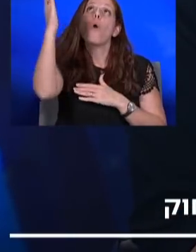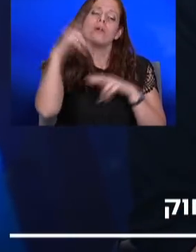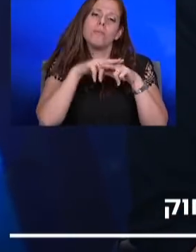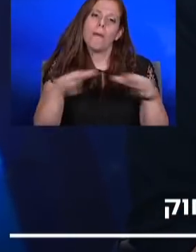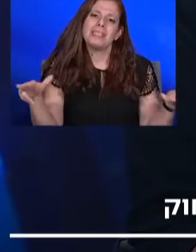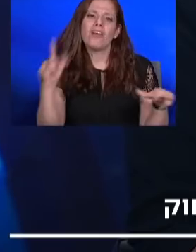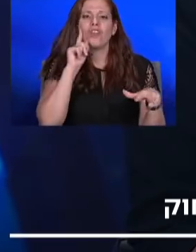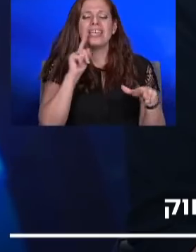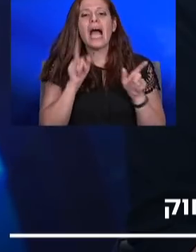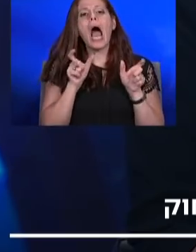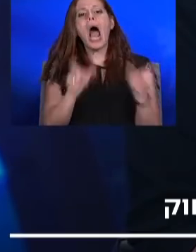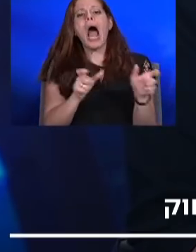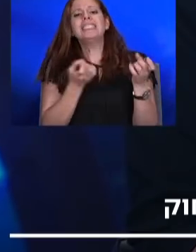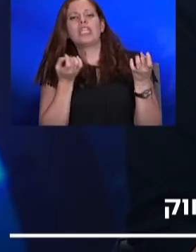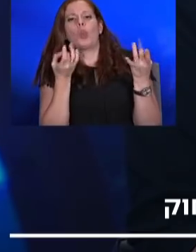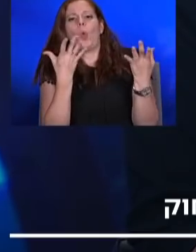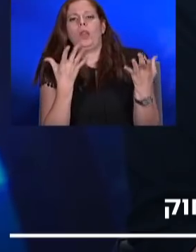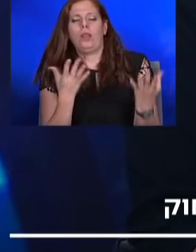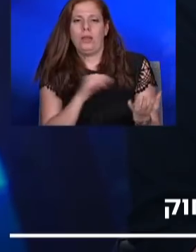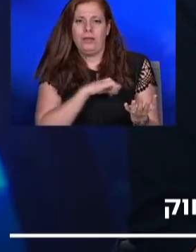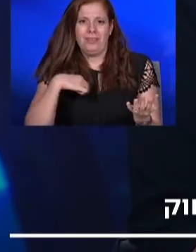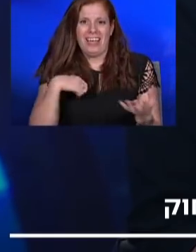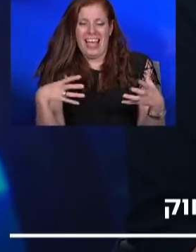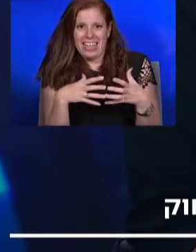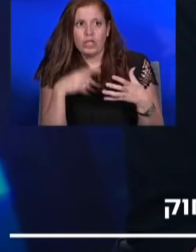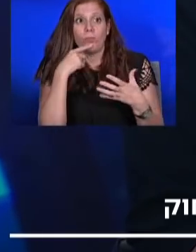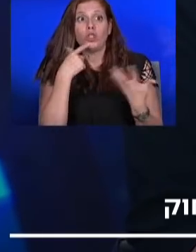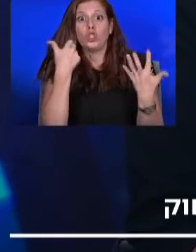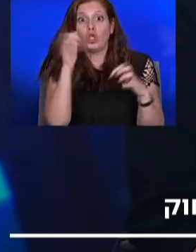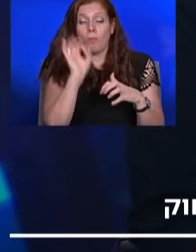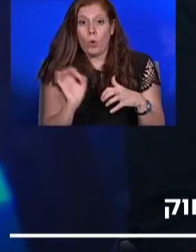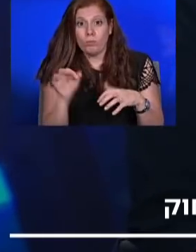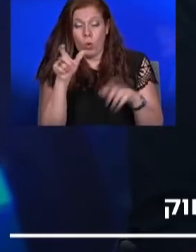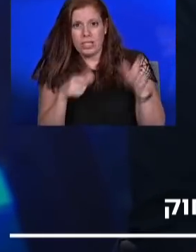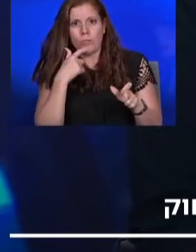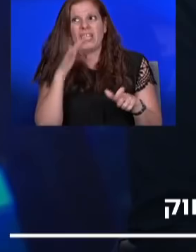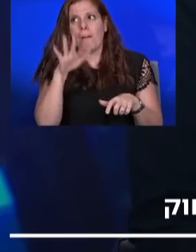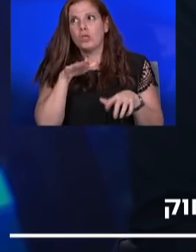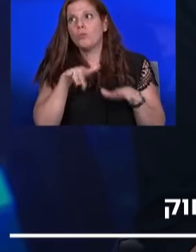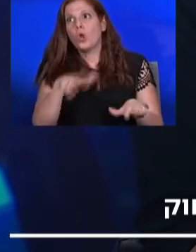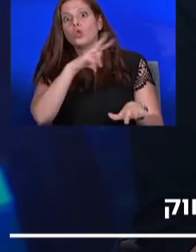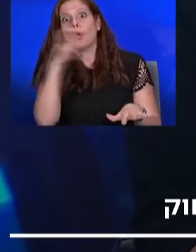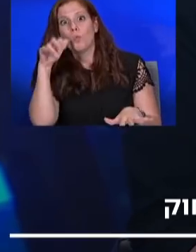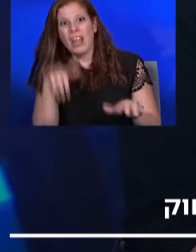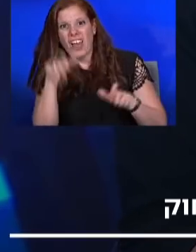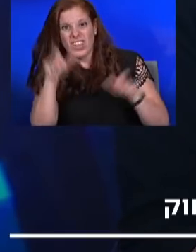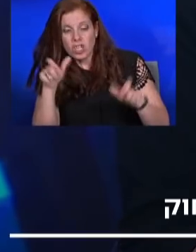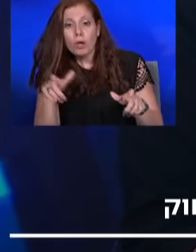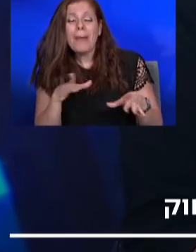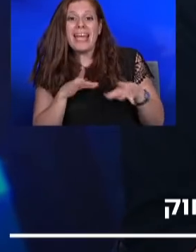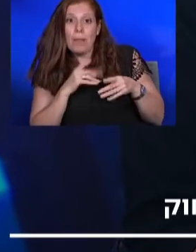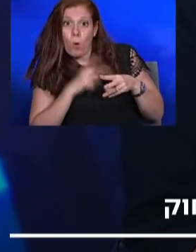זה שדורש 60% מהאוכלוסייה, כלומר 5,300,000 אנשים, ידבקו בקורונה וגם נחלימו